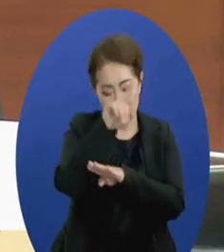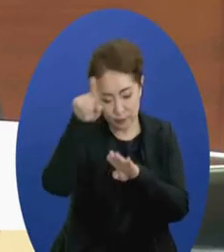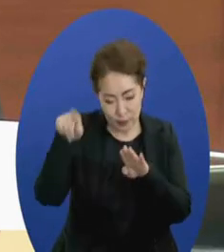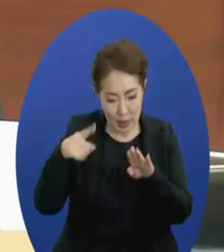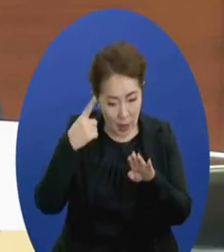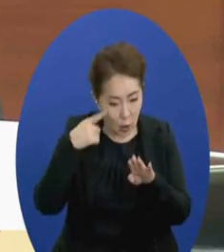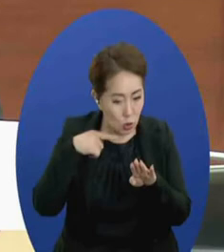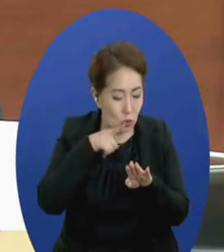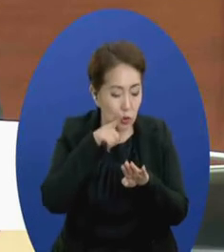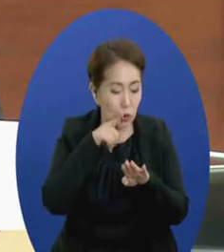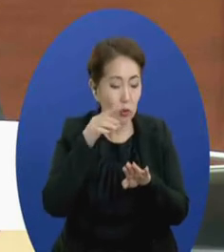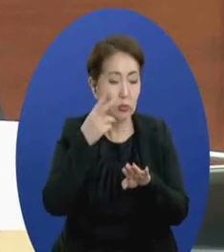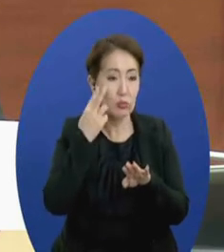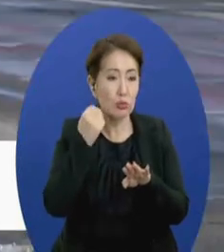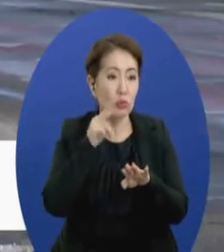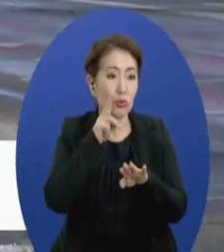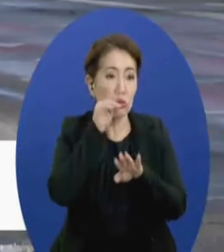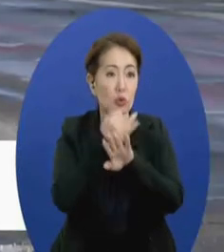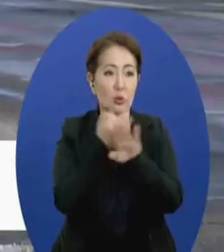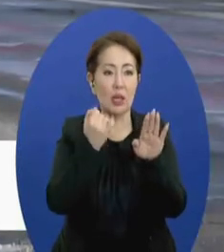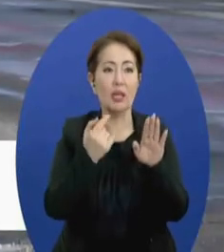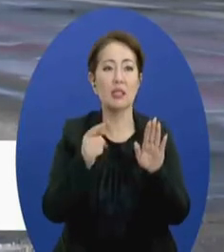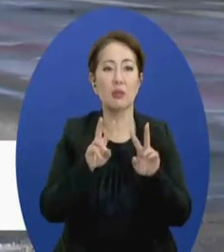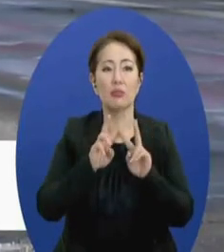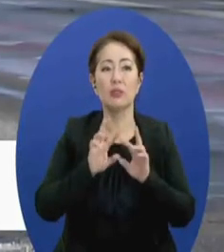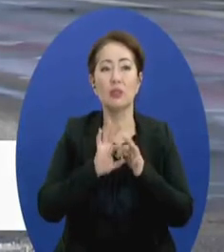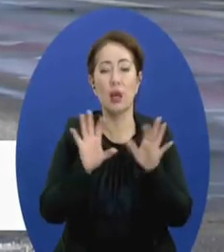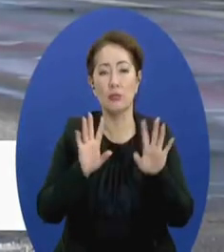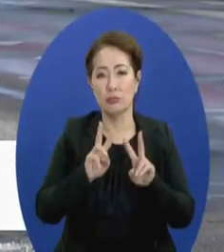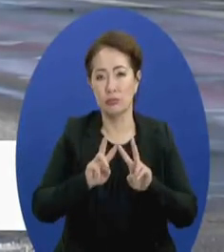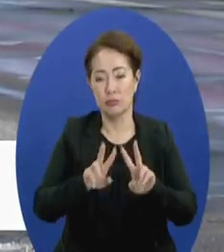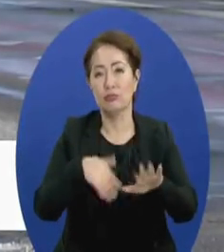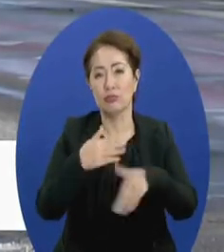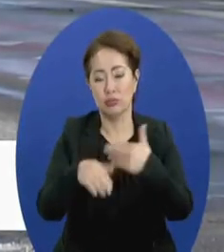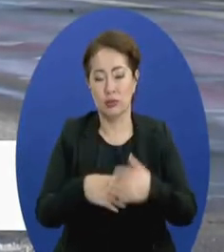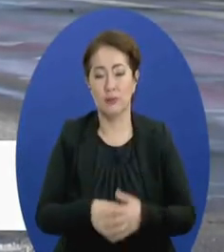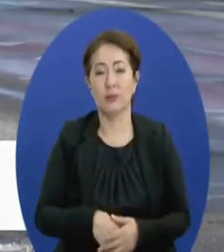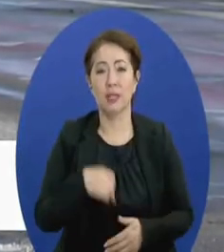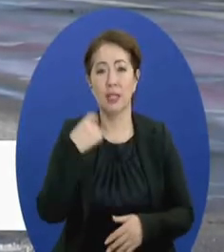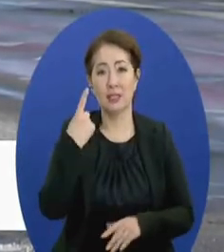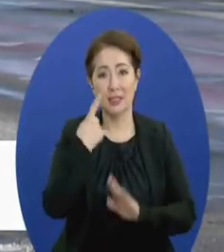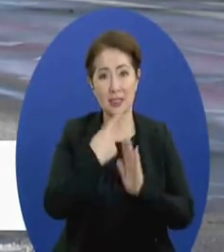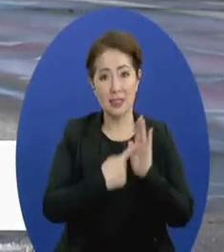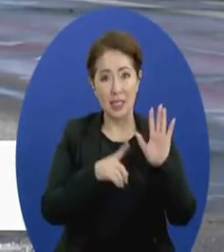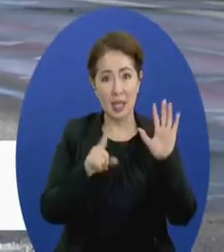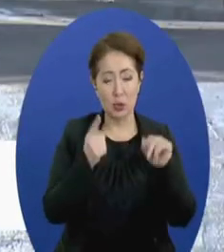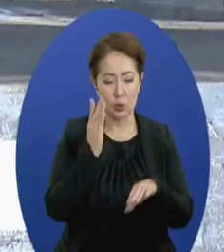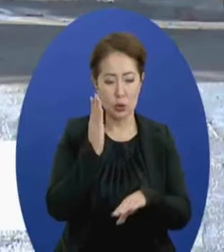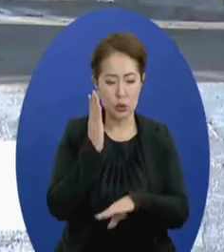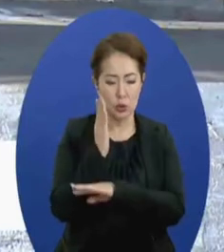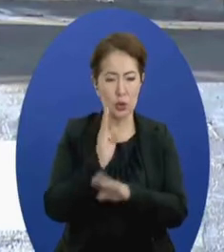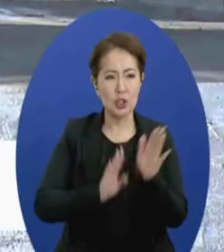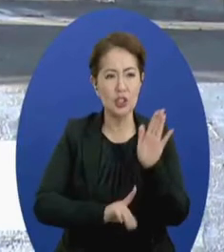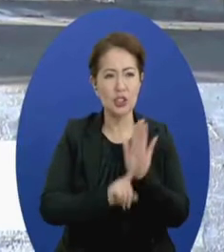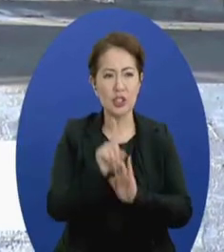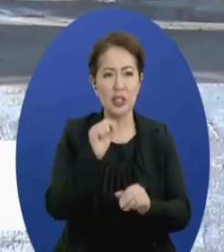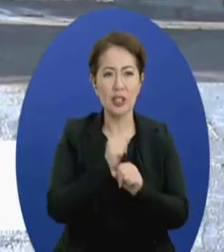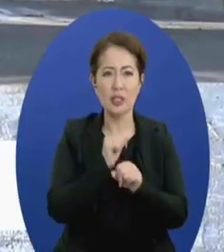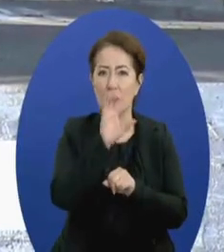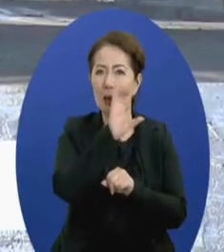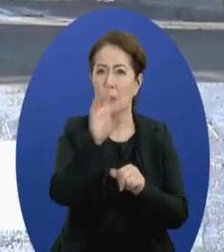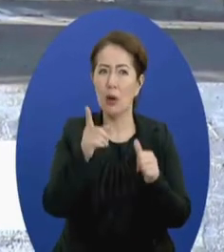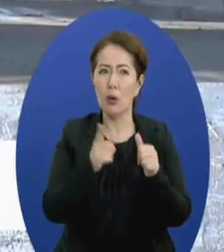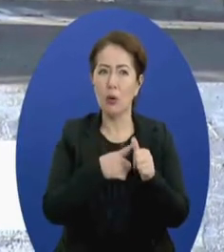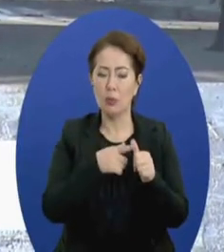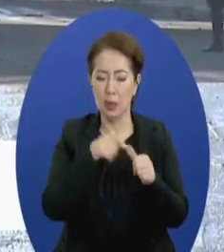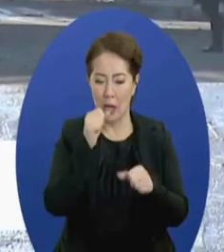цагаас үйл ажиллагаа нь хэмээ явагдах нэ. 1-р сарын 11-ний өдрөөс эхлэн ажиллах байгууллагуудын хувьд ажиллагчдаа заавал